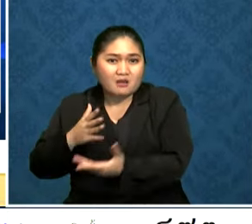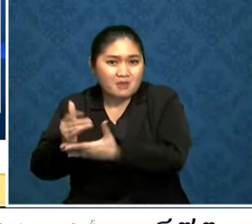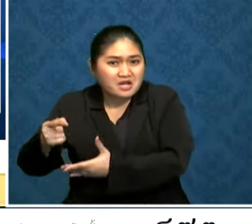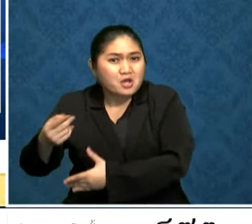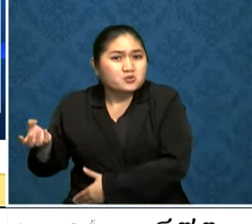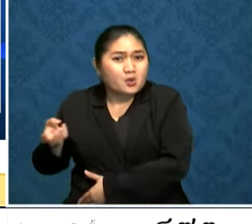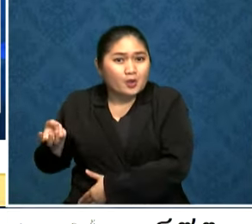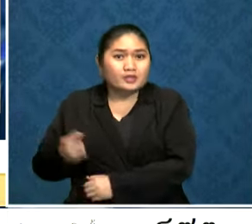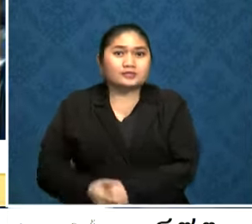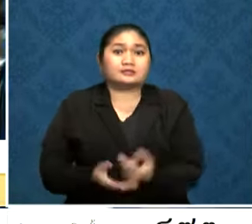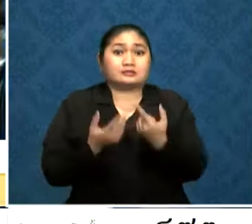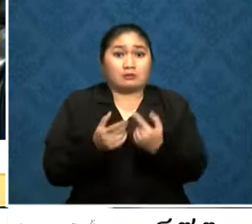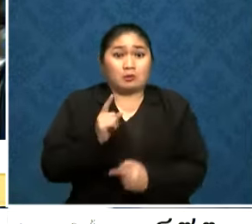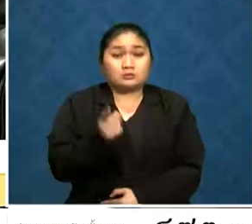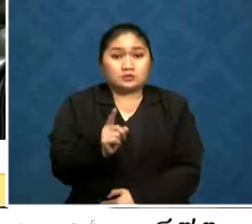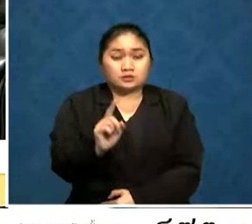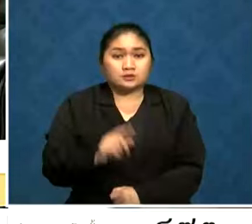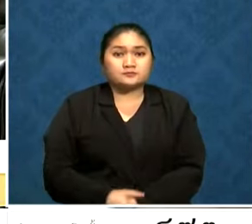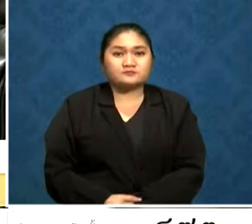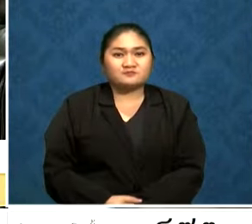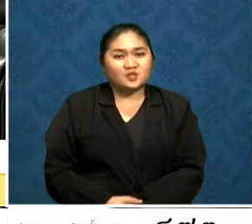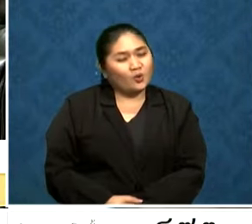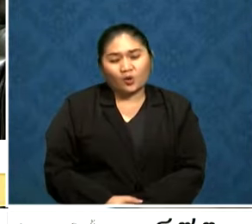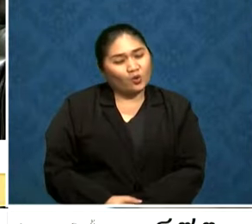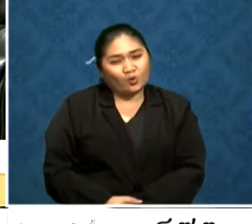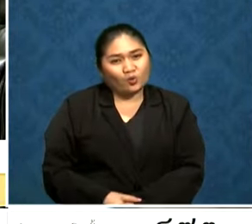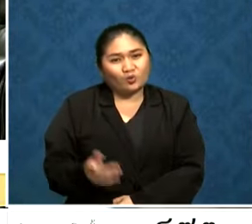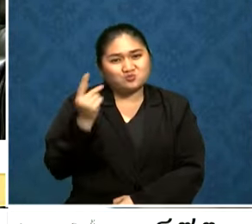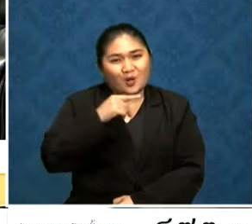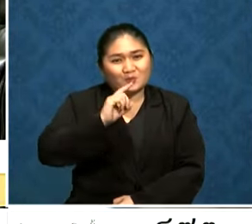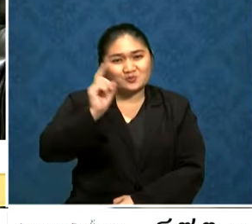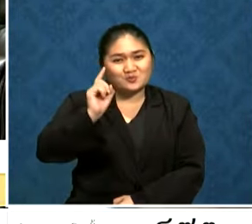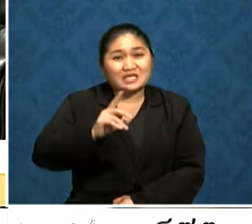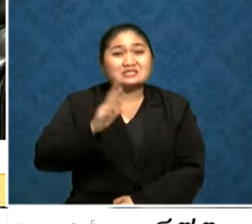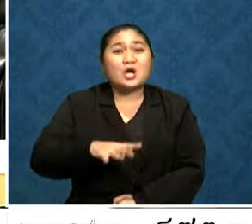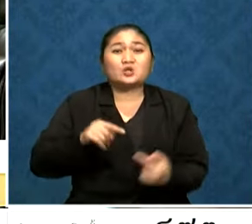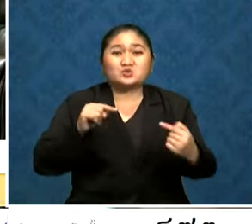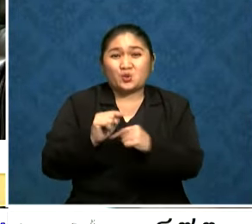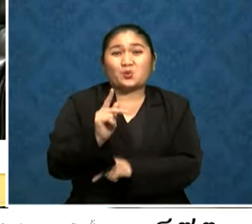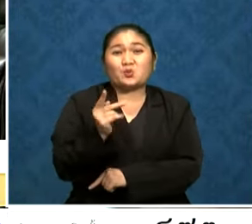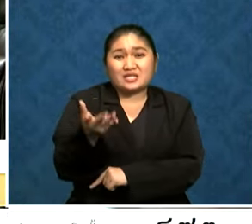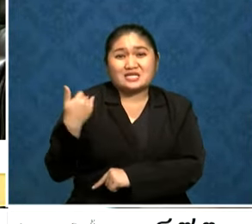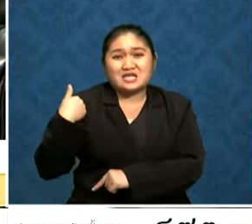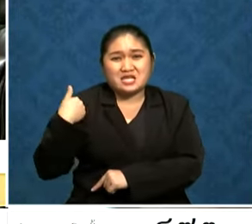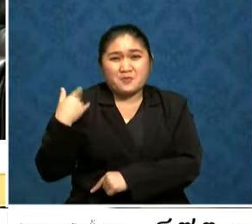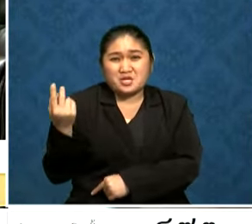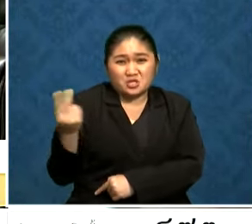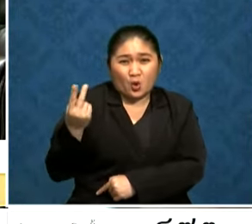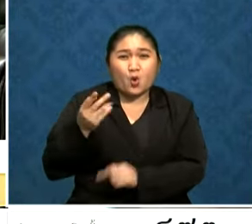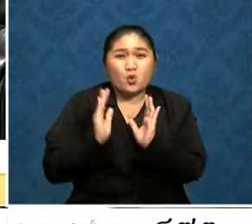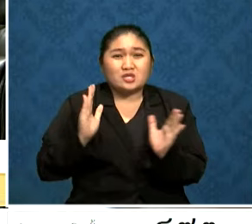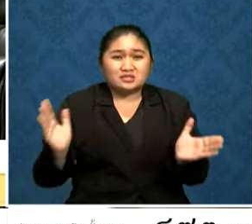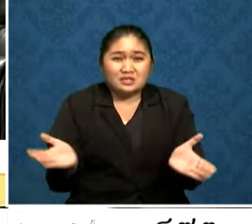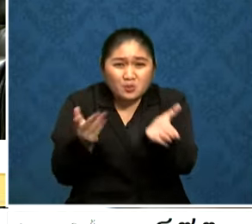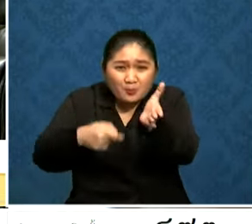านฏิคา Double majority ที่ผู้สบสรณมจะให